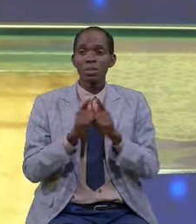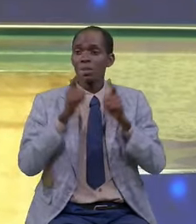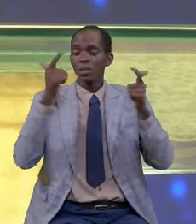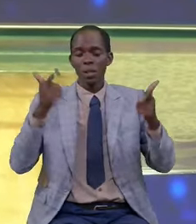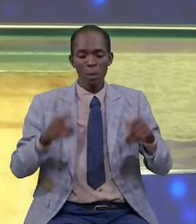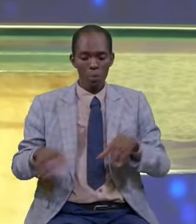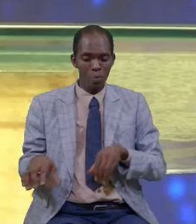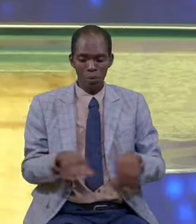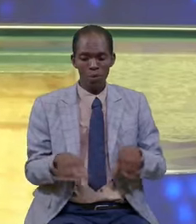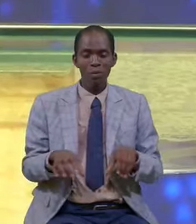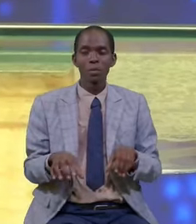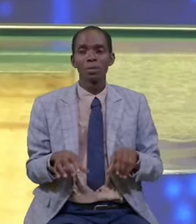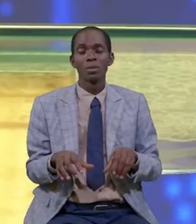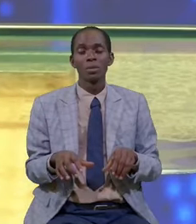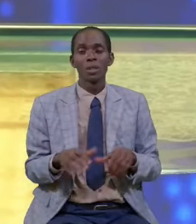l'accomplissement remarquable,